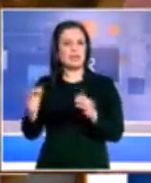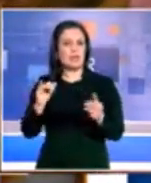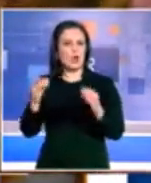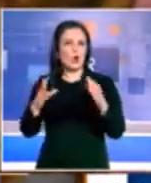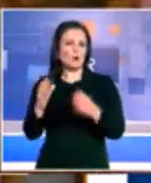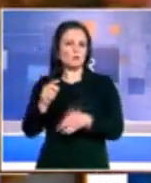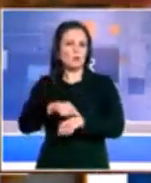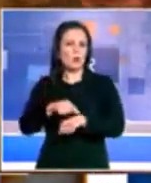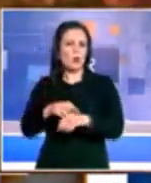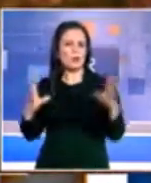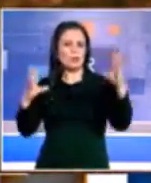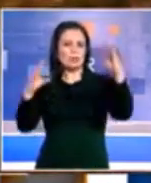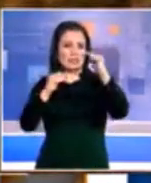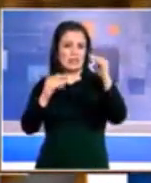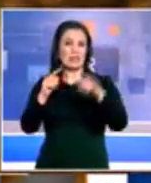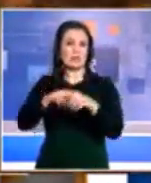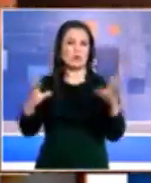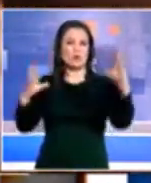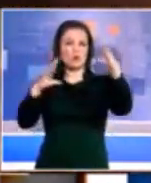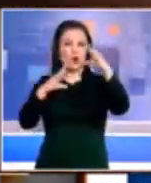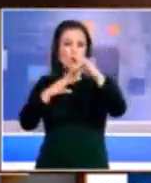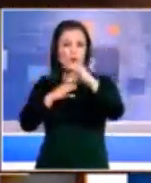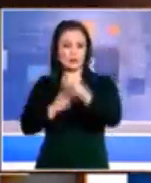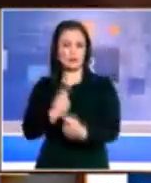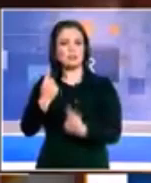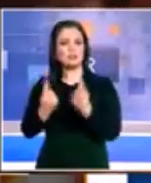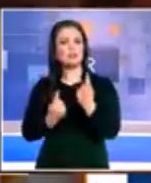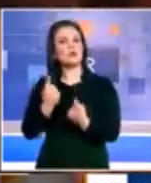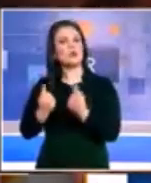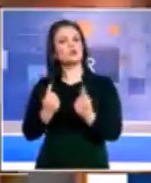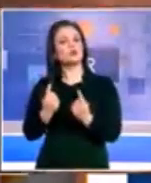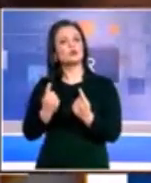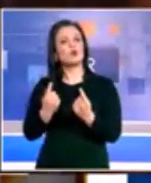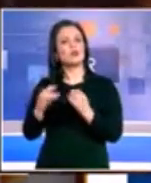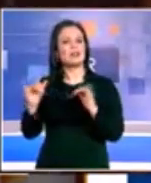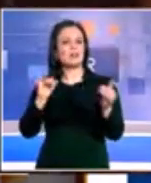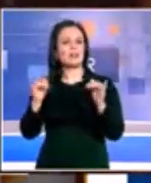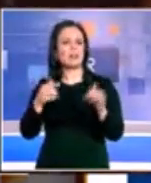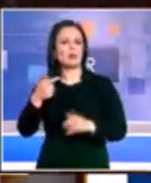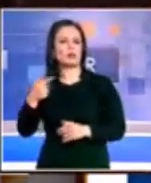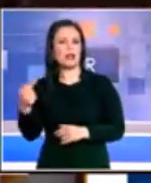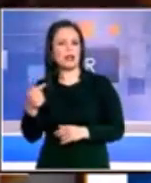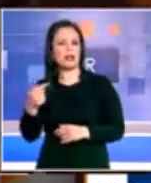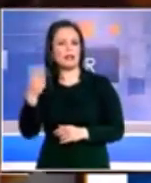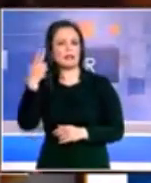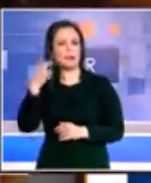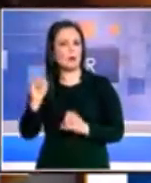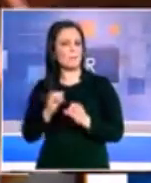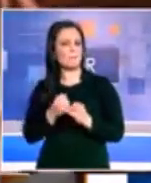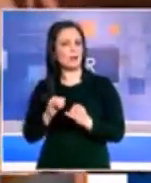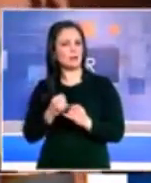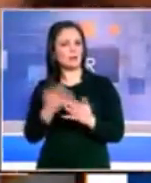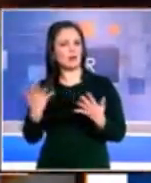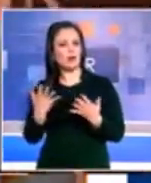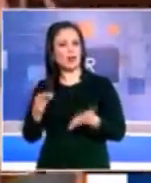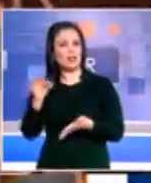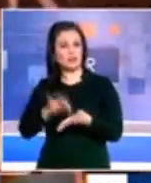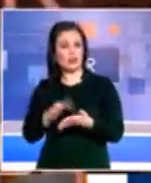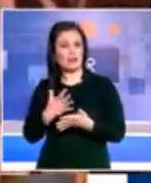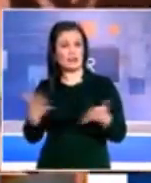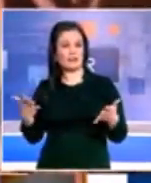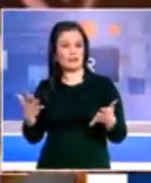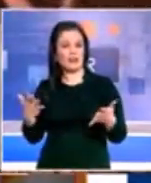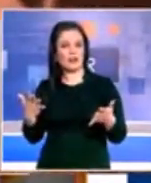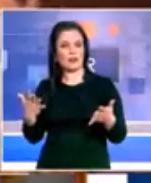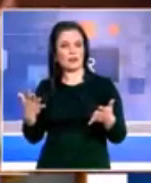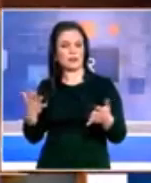serali e notturne un fenomeno quello della cosiddetta mala Movida che interessa in particolare i grandi centri ma non solo